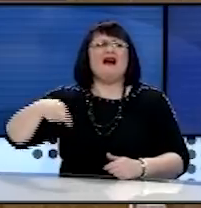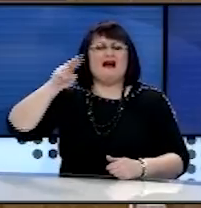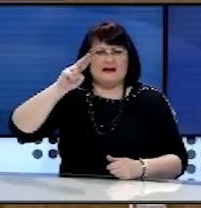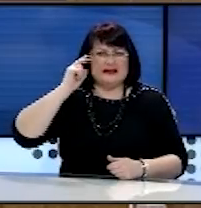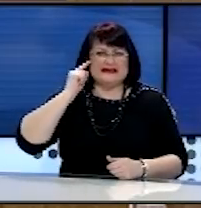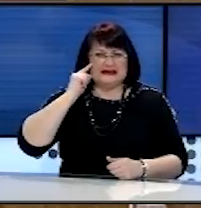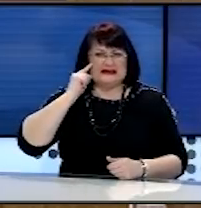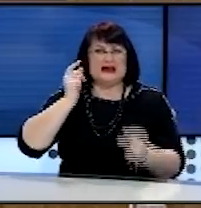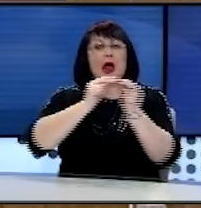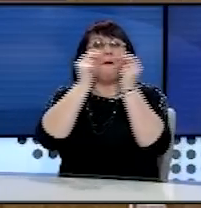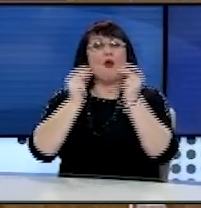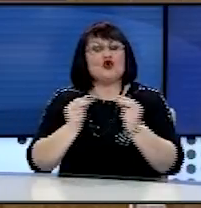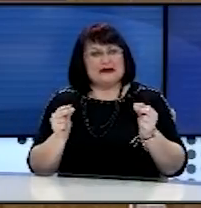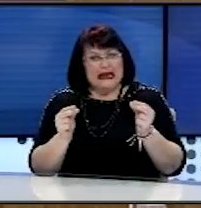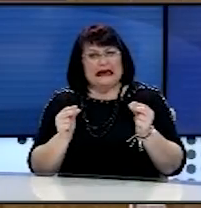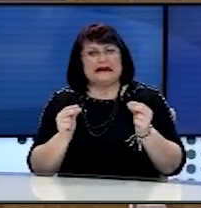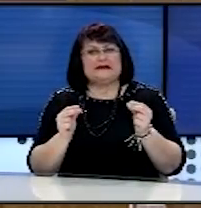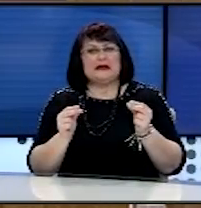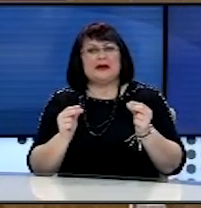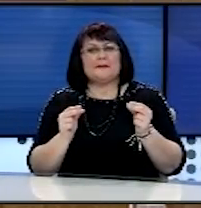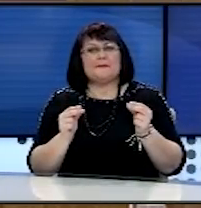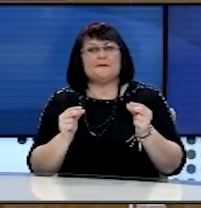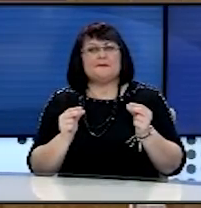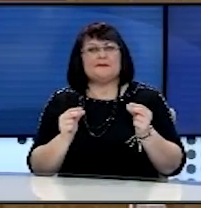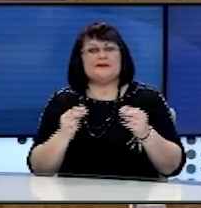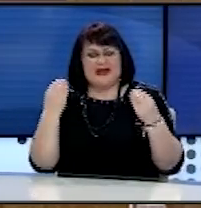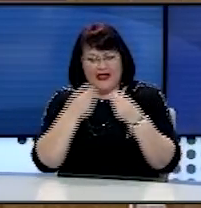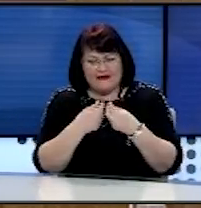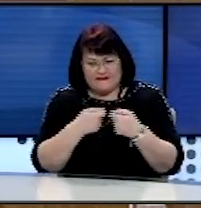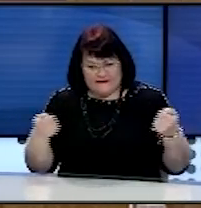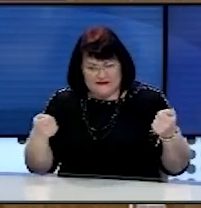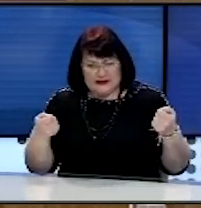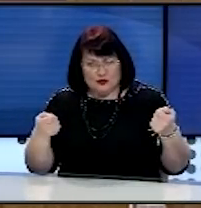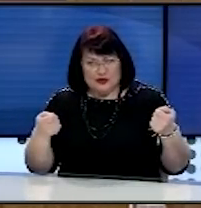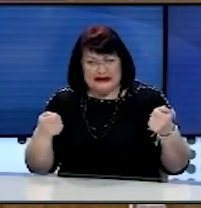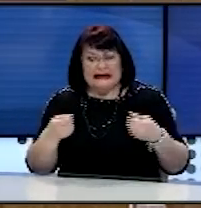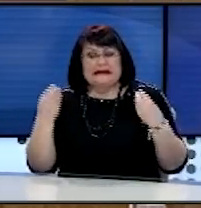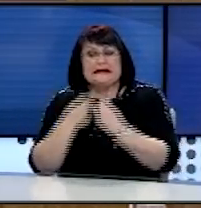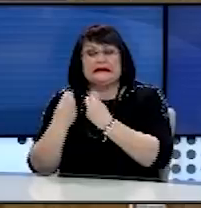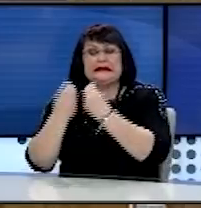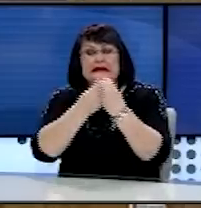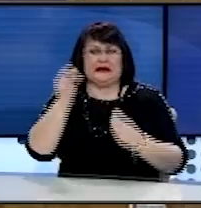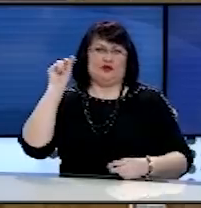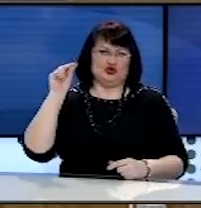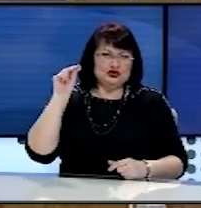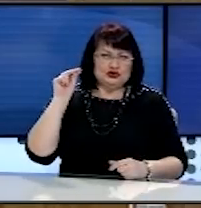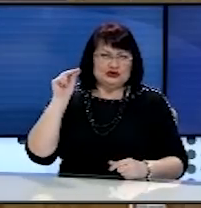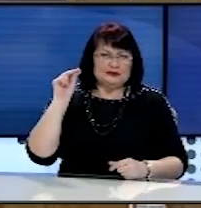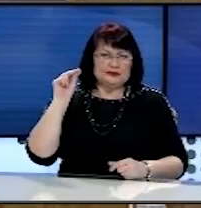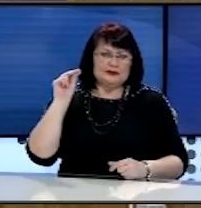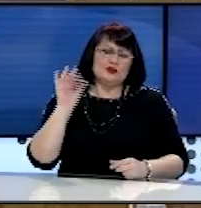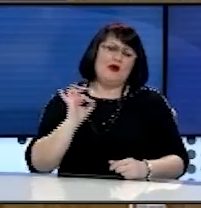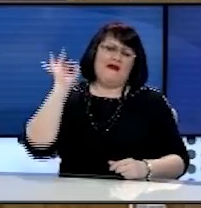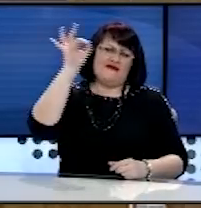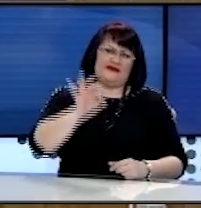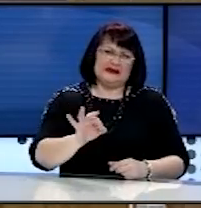το συνδυασμένο αποτέλεσμα της εφαρμογής των κατευθύνσεων, των δεσμεύσεων που οδήγησαν